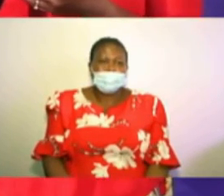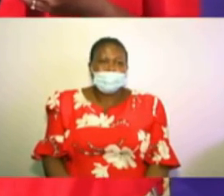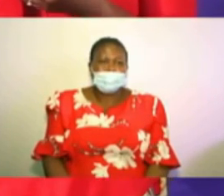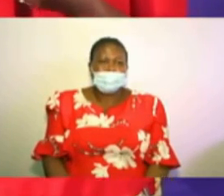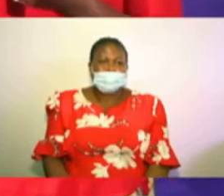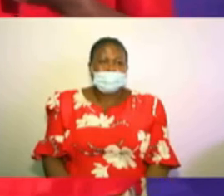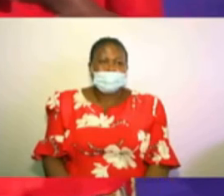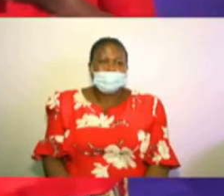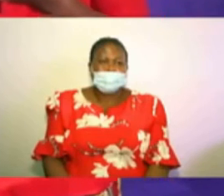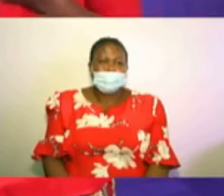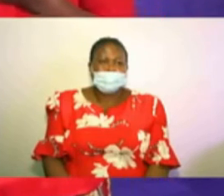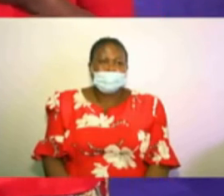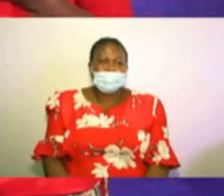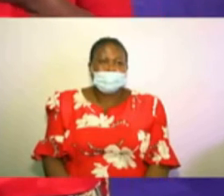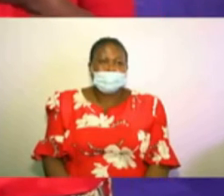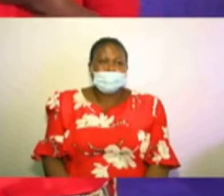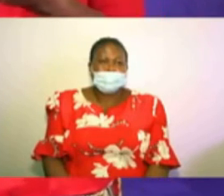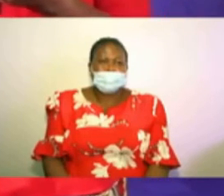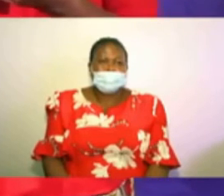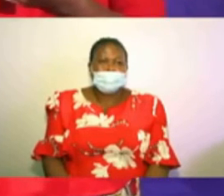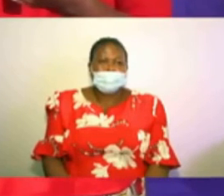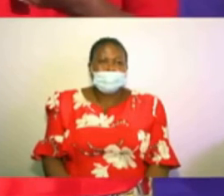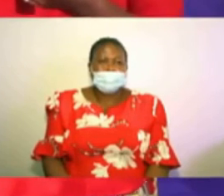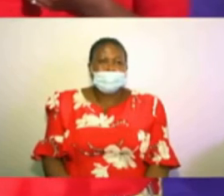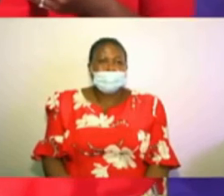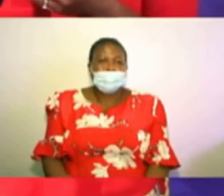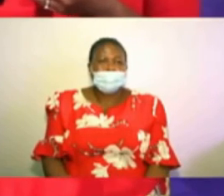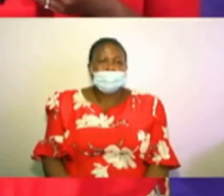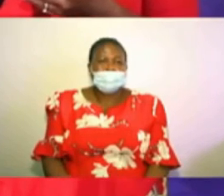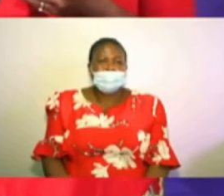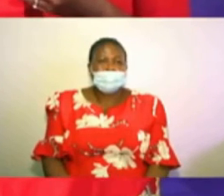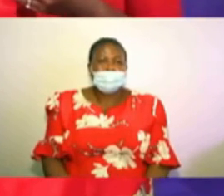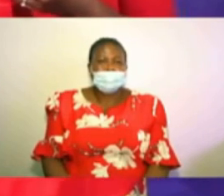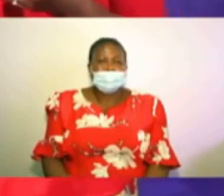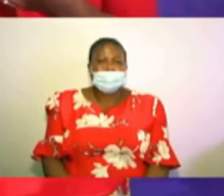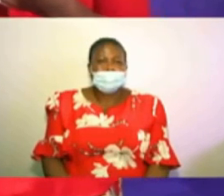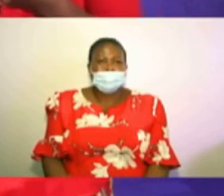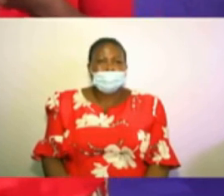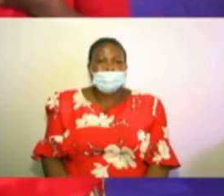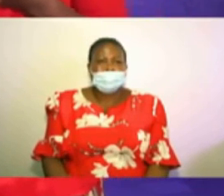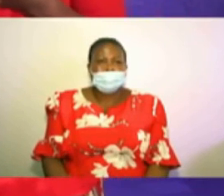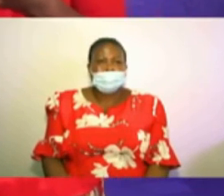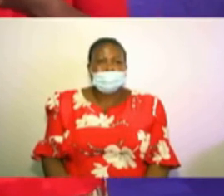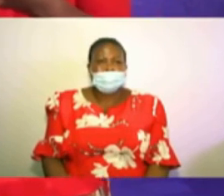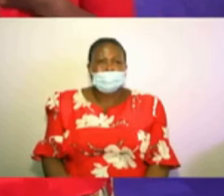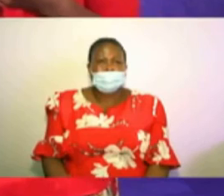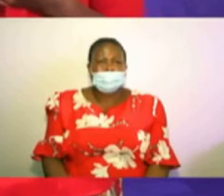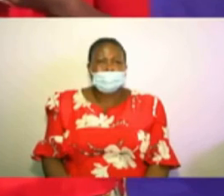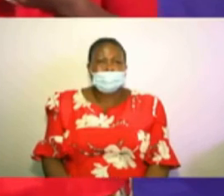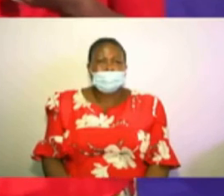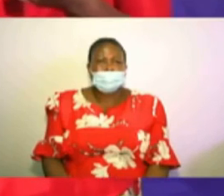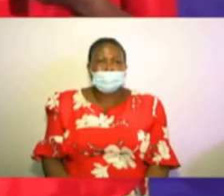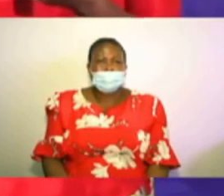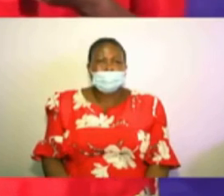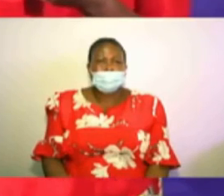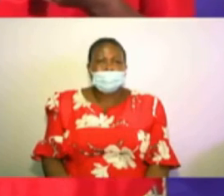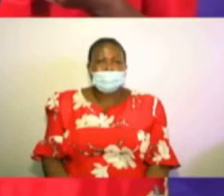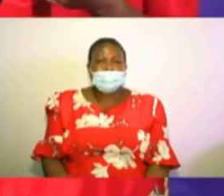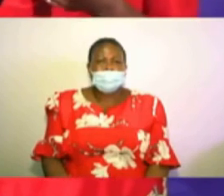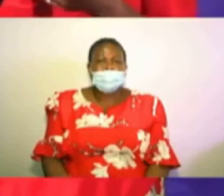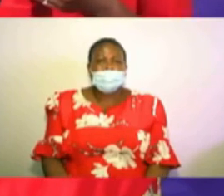montagne, devant Zerubbabel? Tu seras aplani. Il posera la pierre principale au milieu